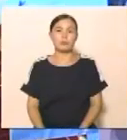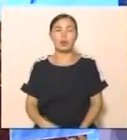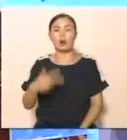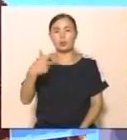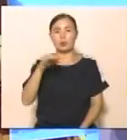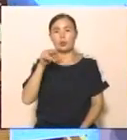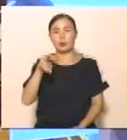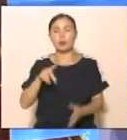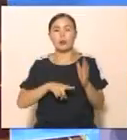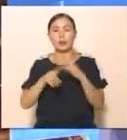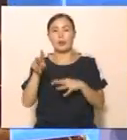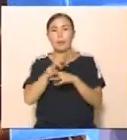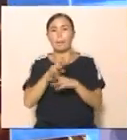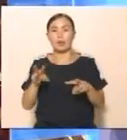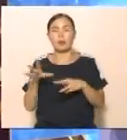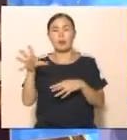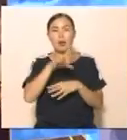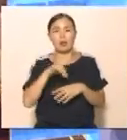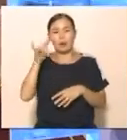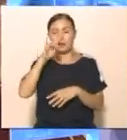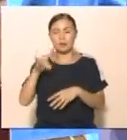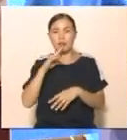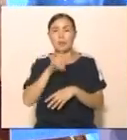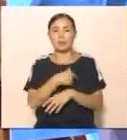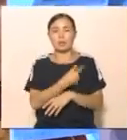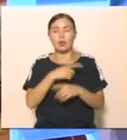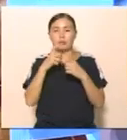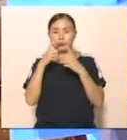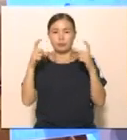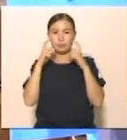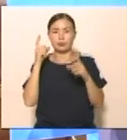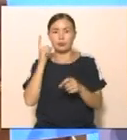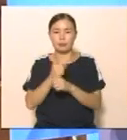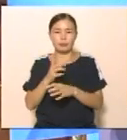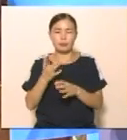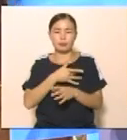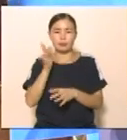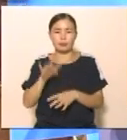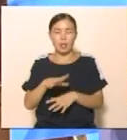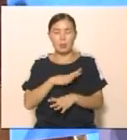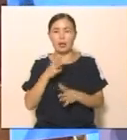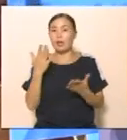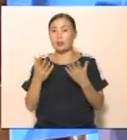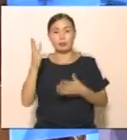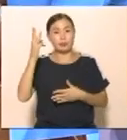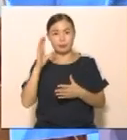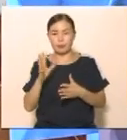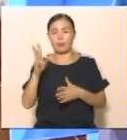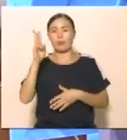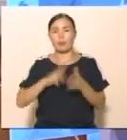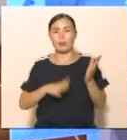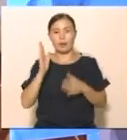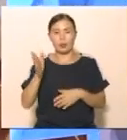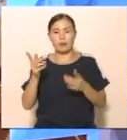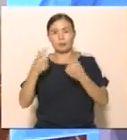30 шілдеден бастап министр барлы қазақстандықтырға медициналық маска кейіп жүреге шақырды. Ережені орындамағандырға айыппұл салынады. Тек